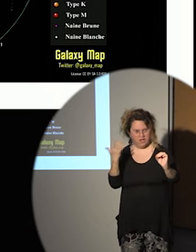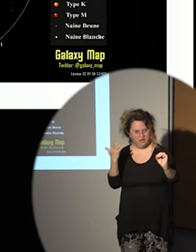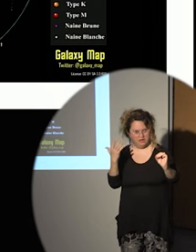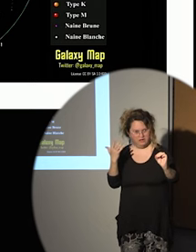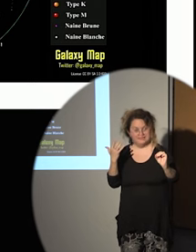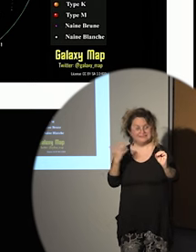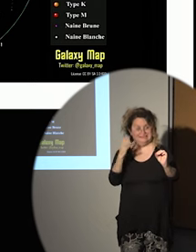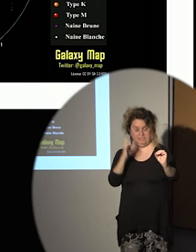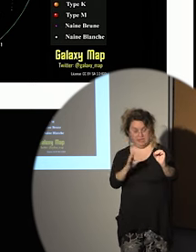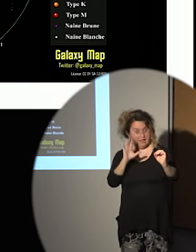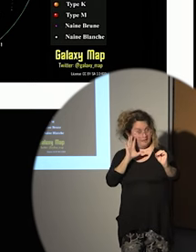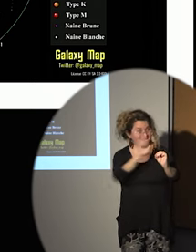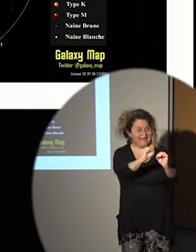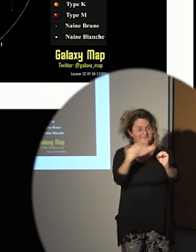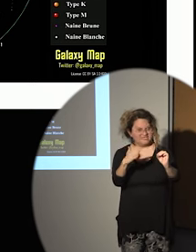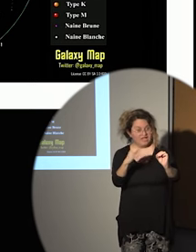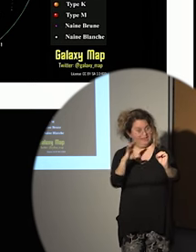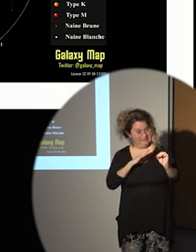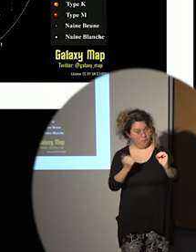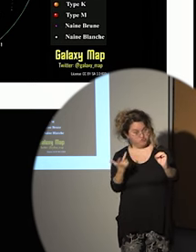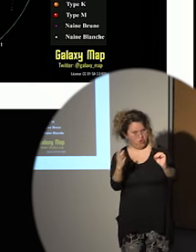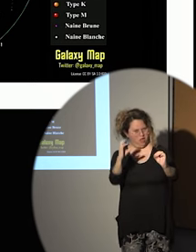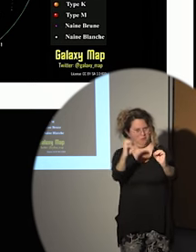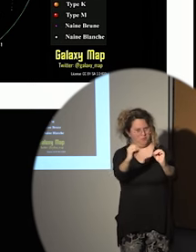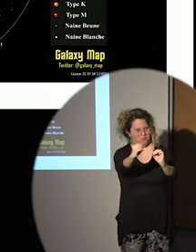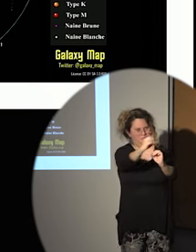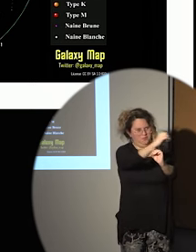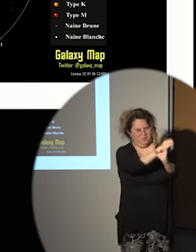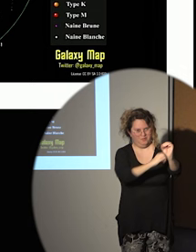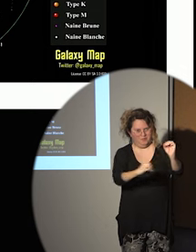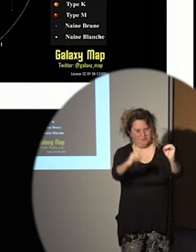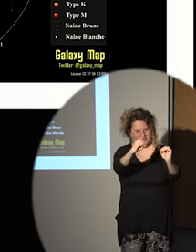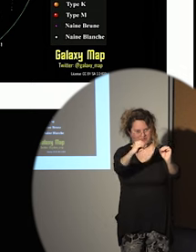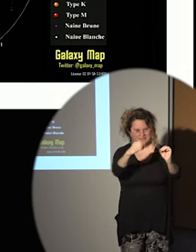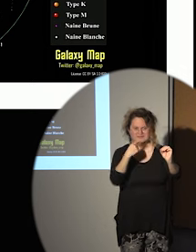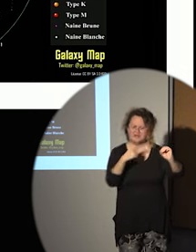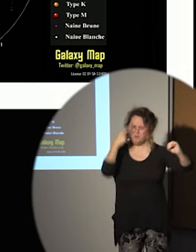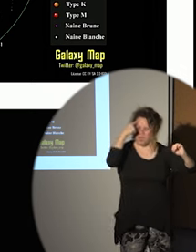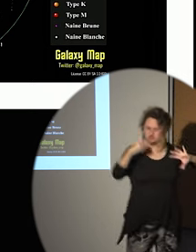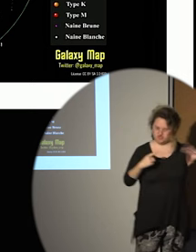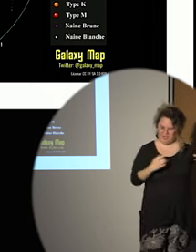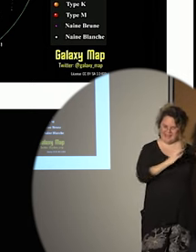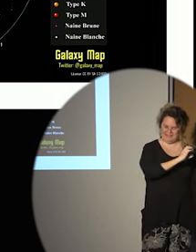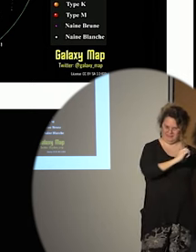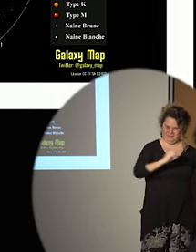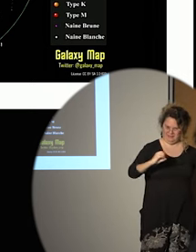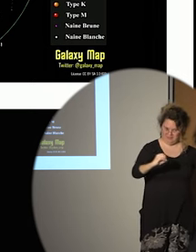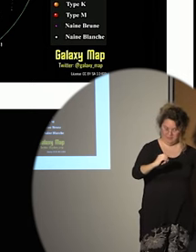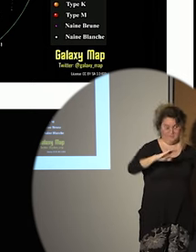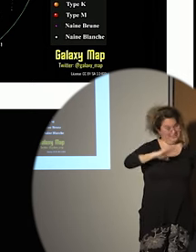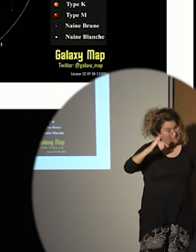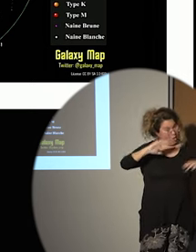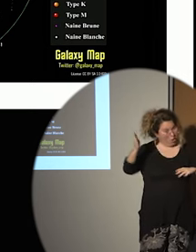cortèges planétaires. Il n'y a pas que le Soleil avec son cortège planétaire. En fait, beaucoup d'autres étoiles ont aussi des